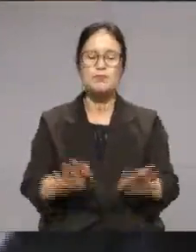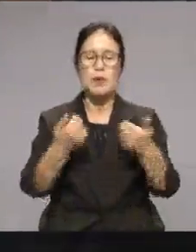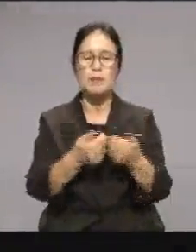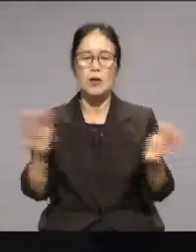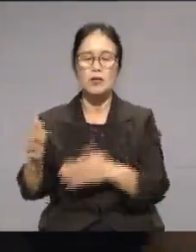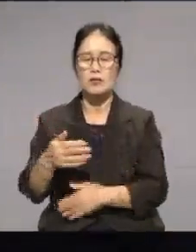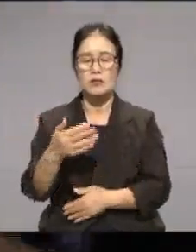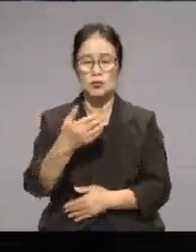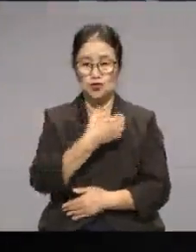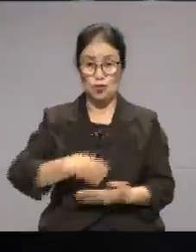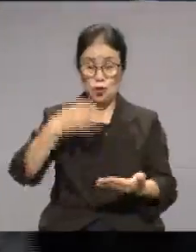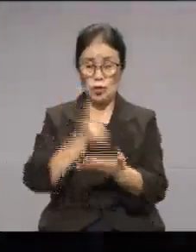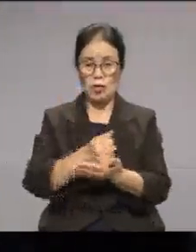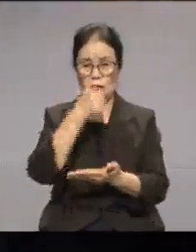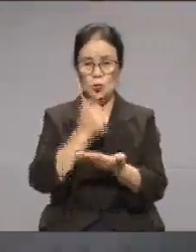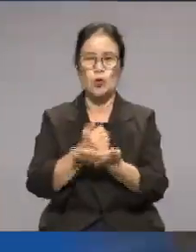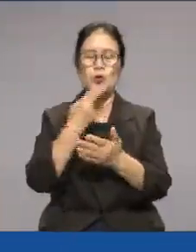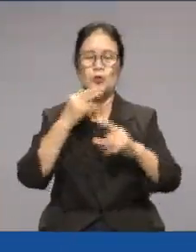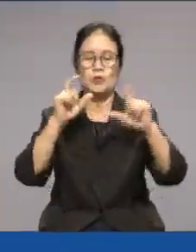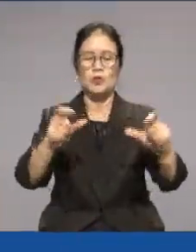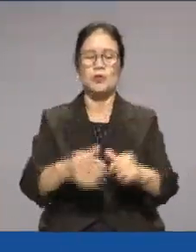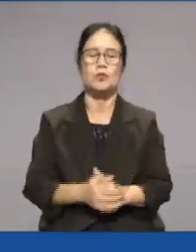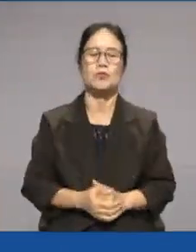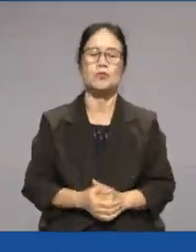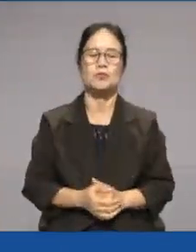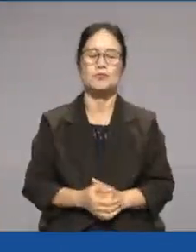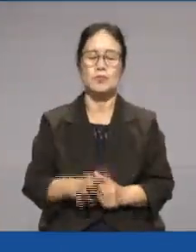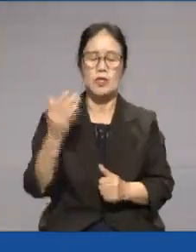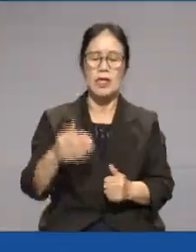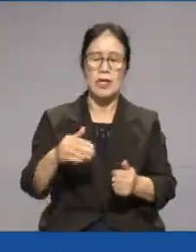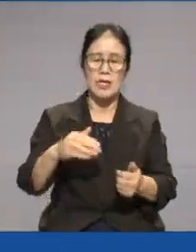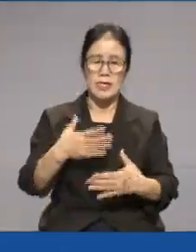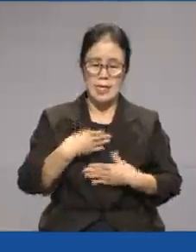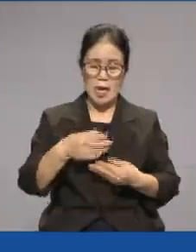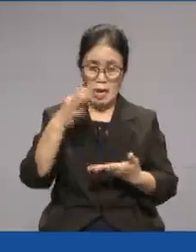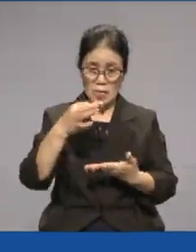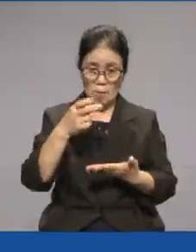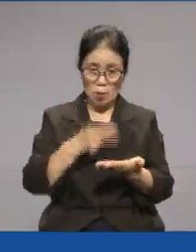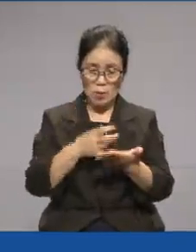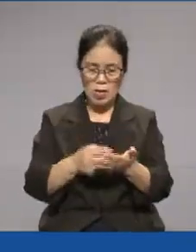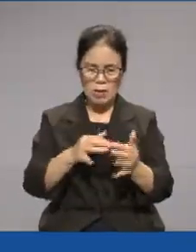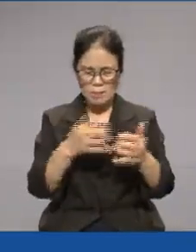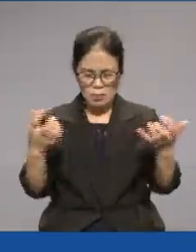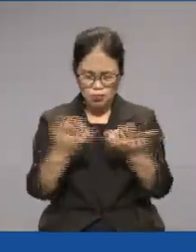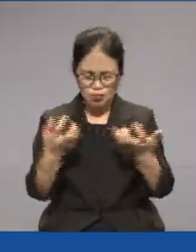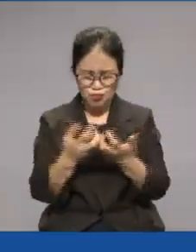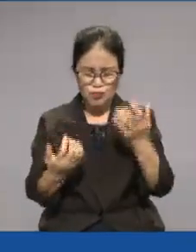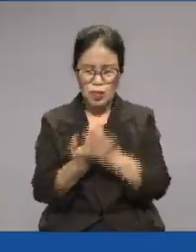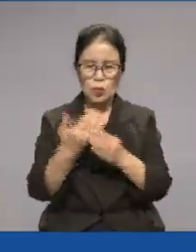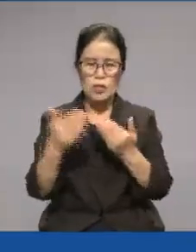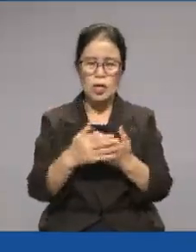박 구청장에겐 무죄를 선고했습니다. 당시 재난안전법령상 인파 밀집 사고에 대한